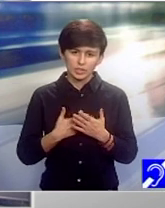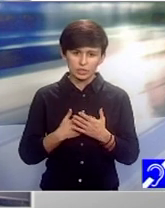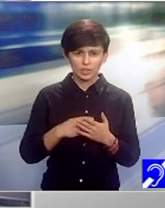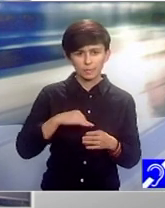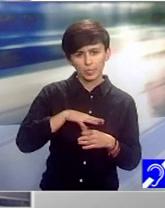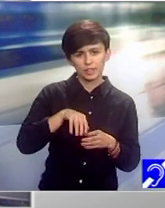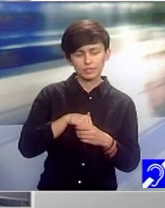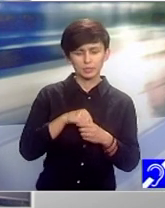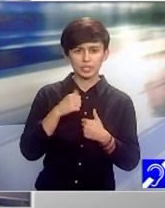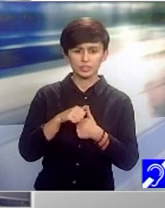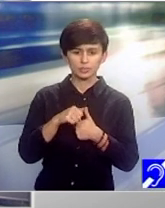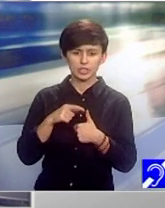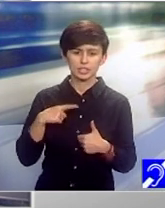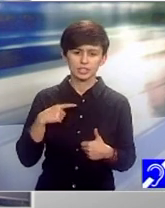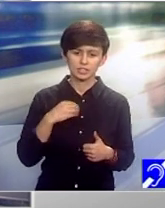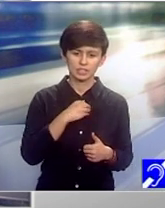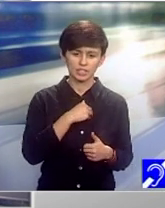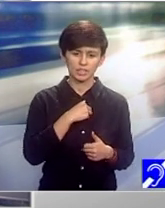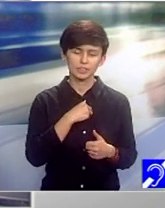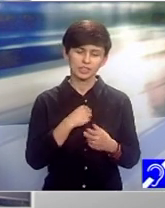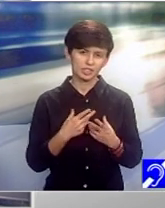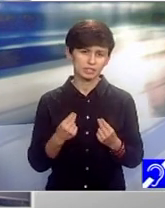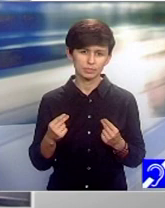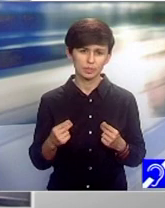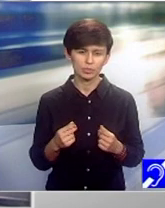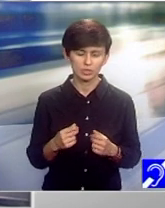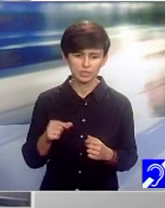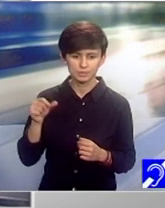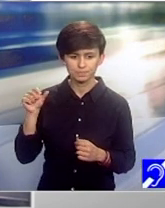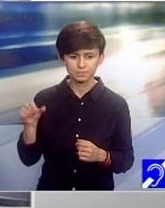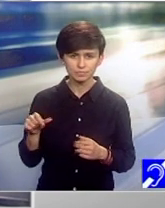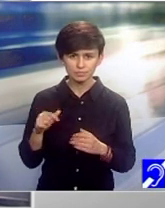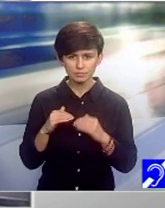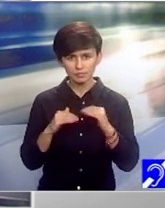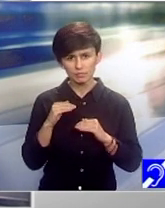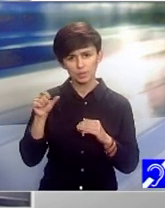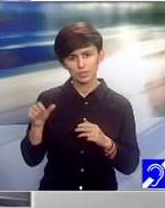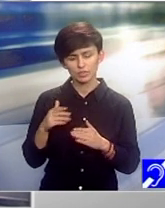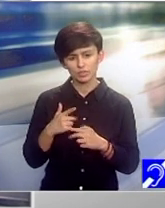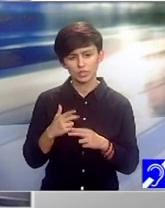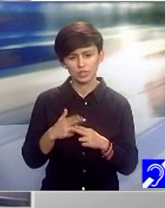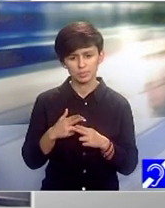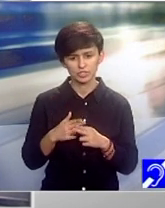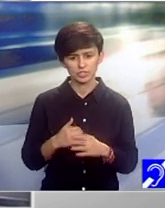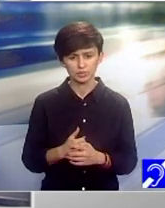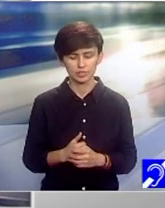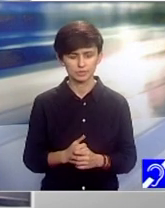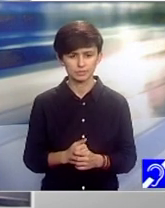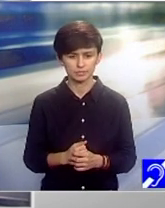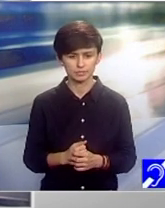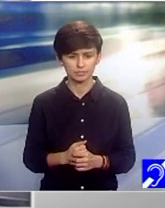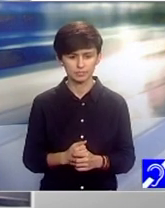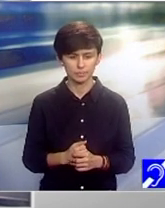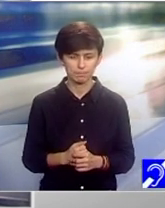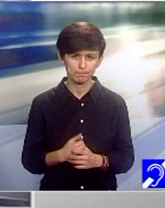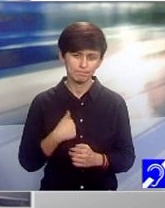sunt cei mai afectați decât pacientul. Și pot să spun că pe interior